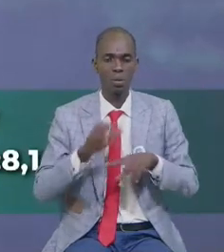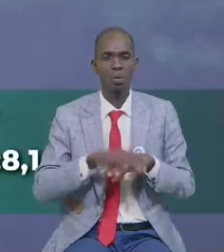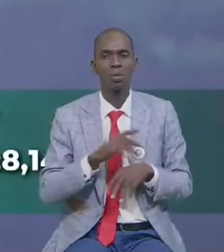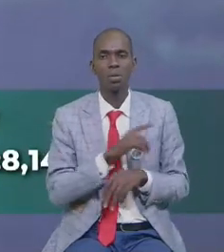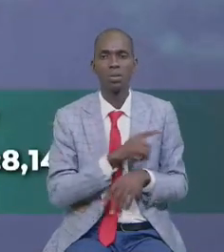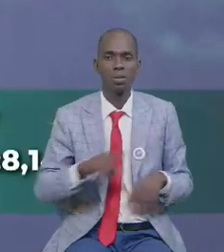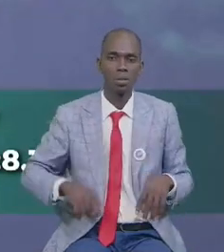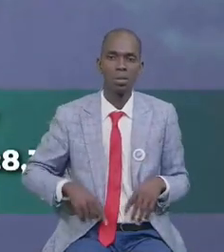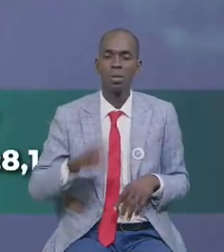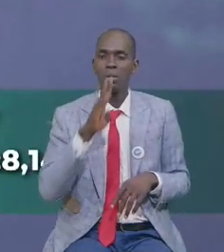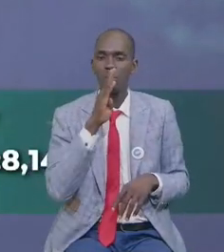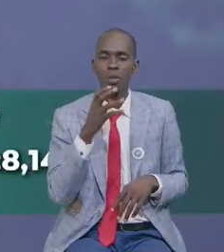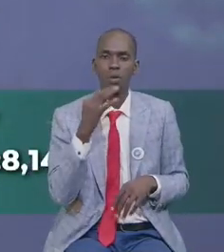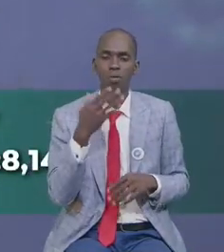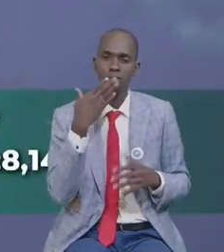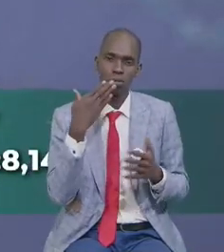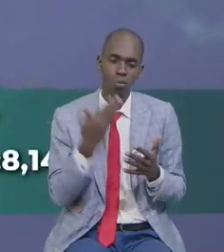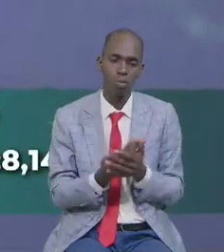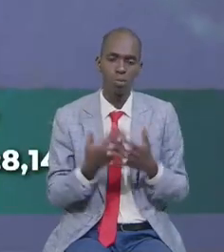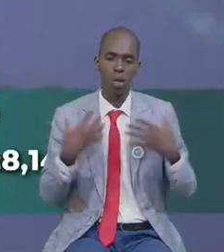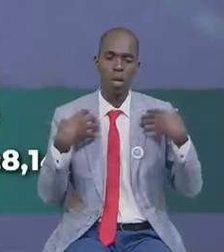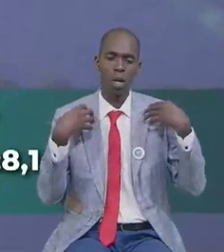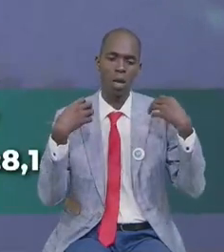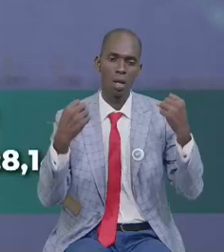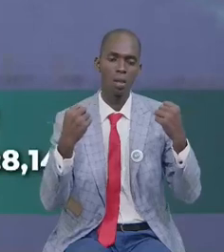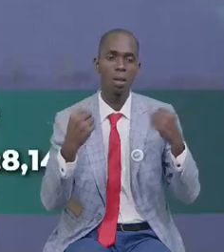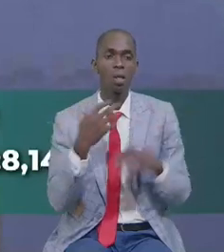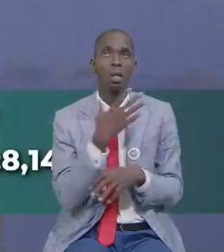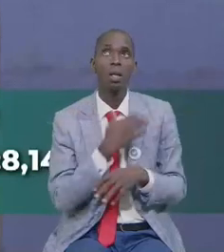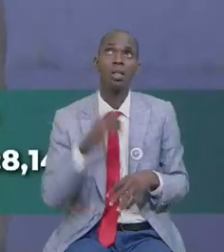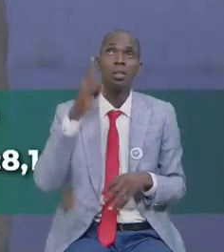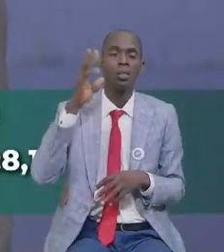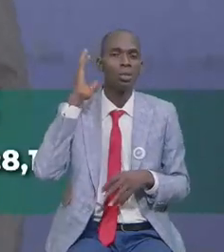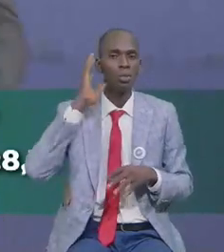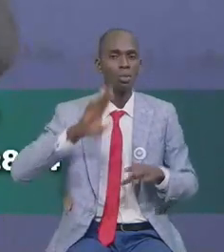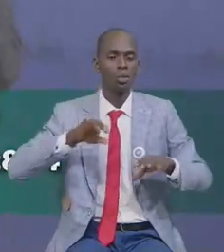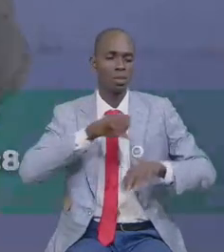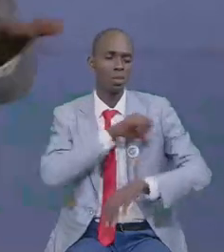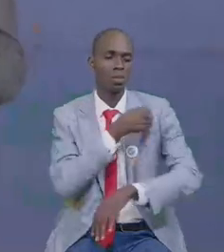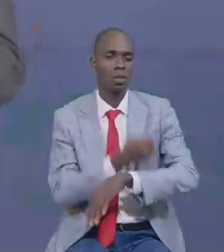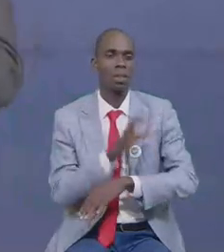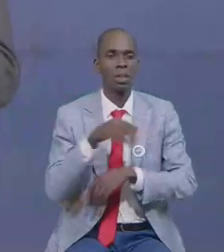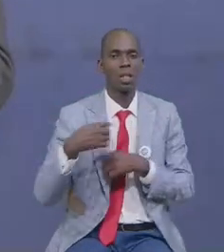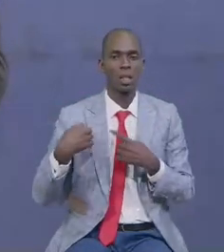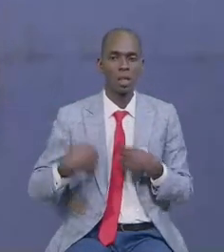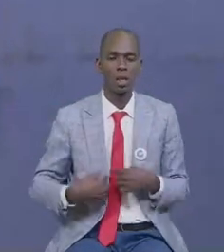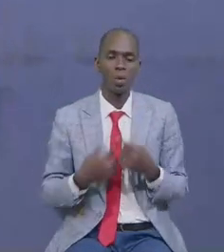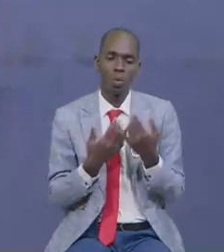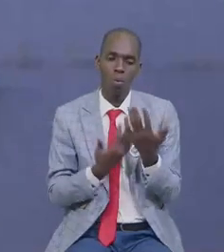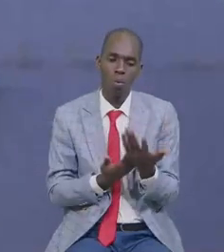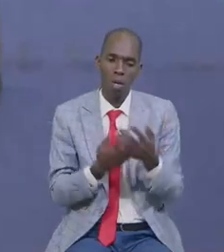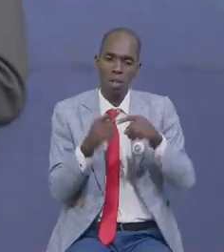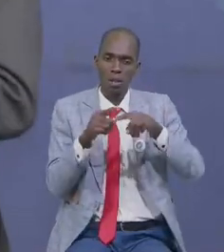fortifie-toi et que ton cœur s'affermisse. Et que ton cœur s'affermisse.